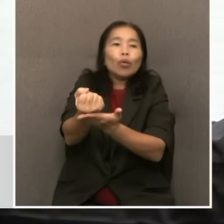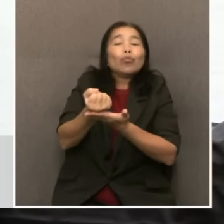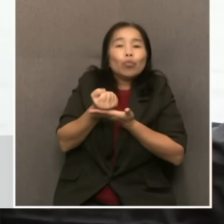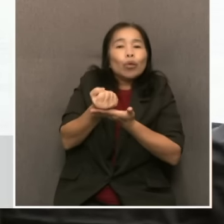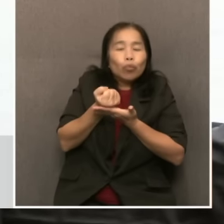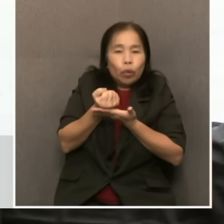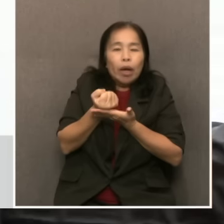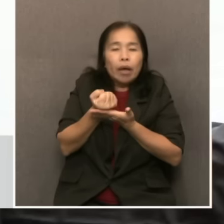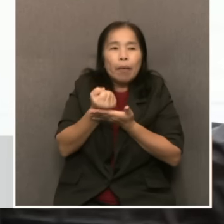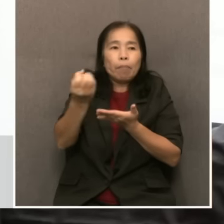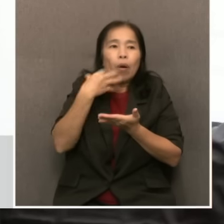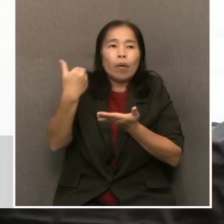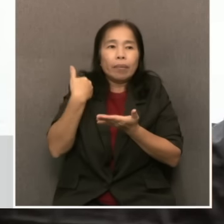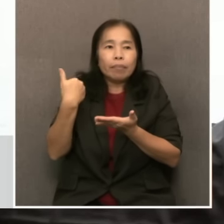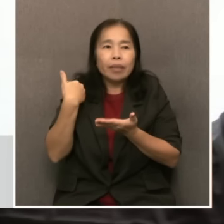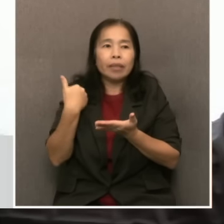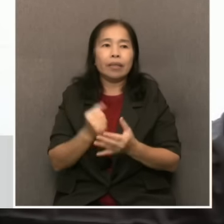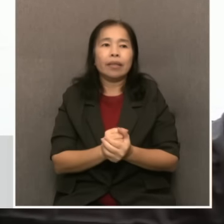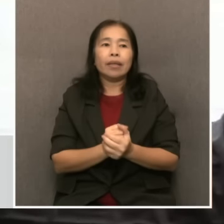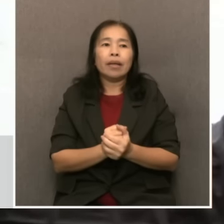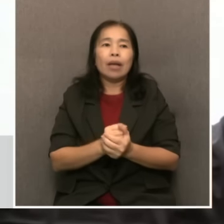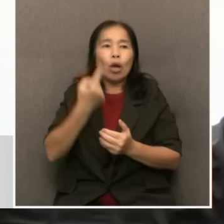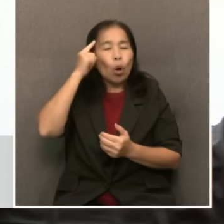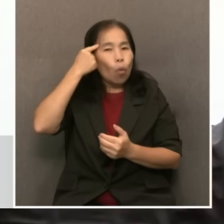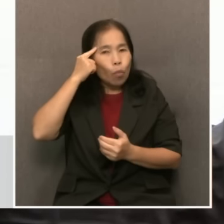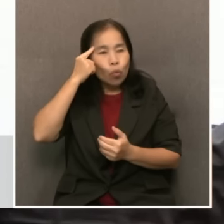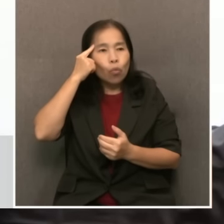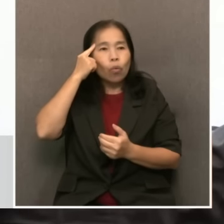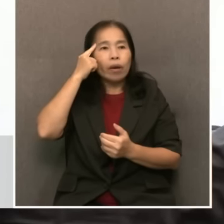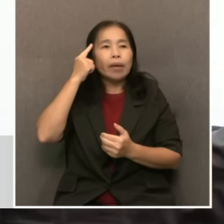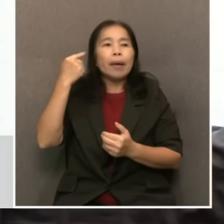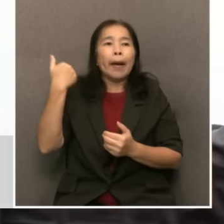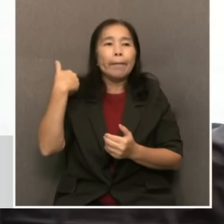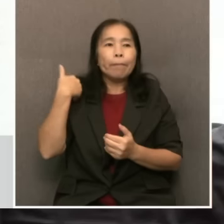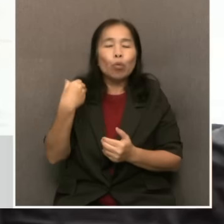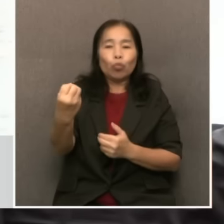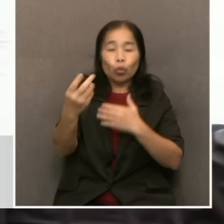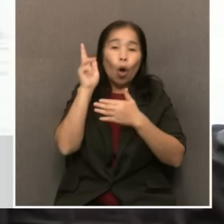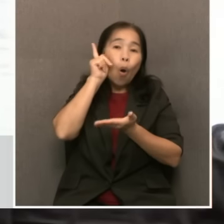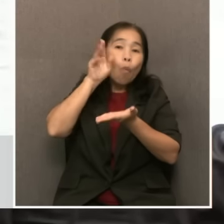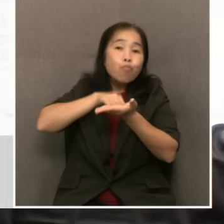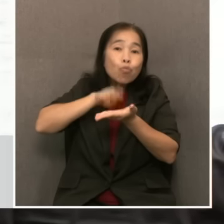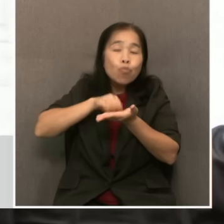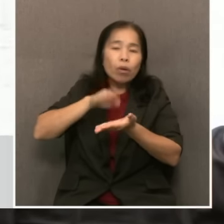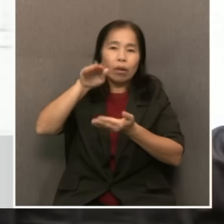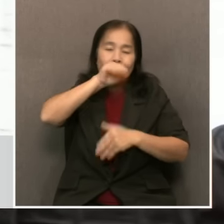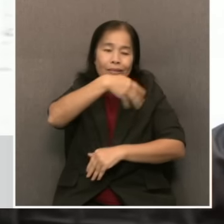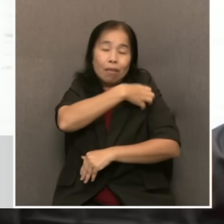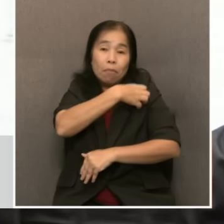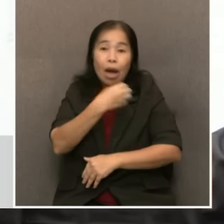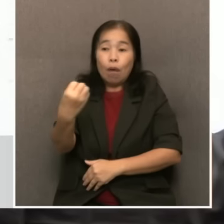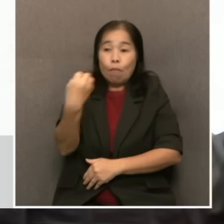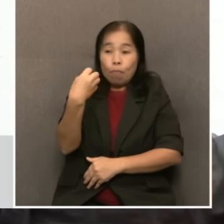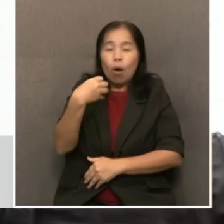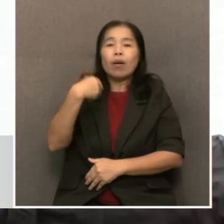อ่าลายน้ำอะไรเนี่ยนะฮะน้ำมากน้ำอันเนี่ยส่งมาให้ดูเราก็จะได้รู้ว่าวันนี้สูงเท่าไหร่มากเท่าไหร่น้อย